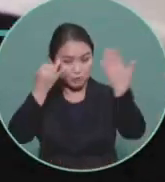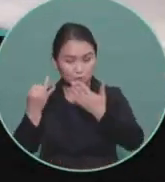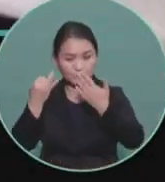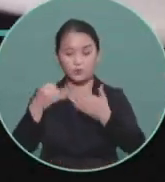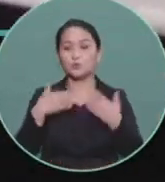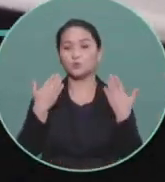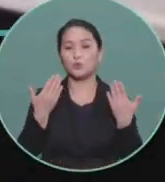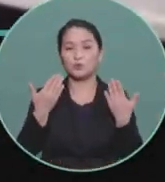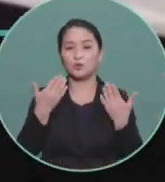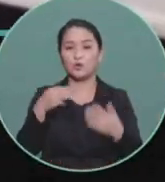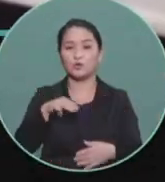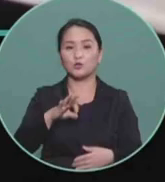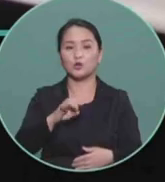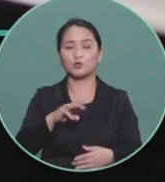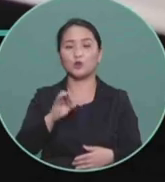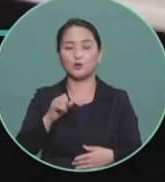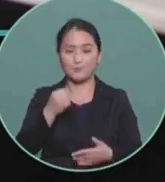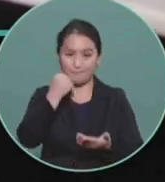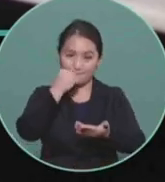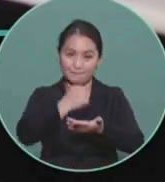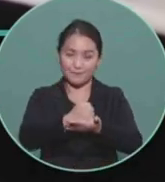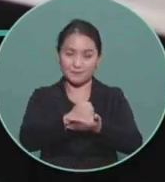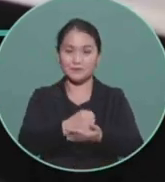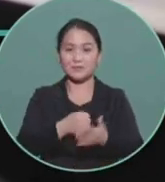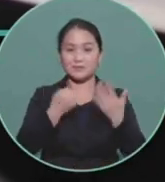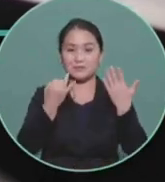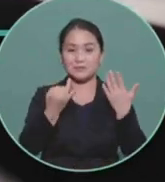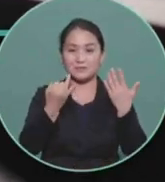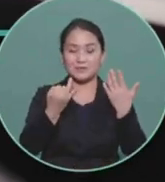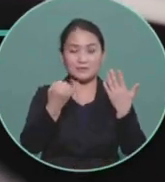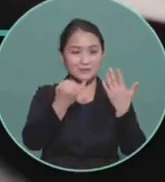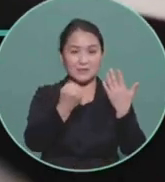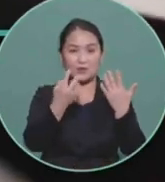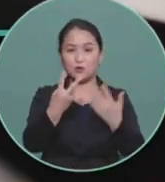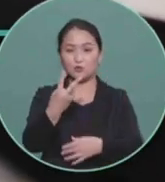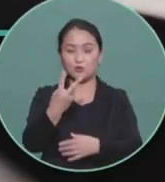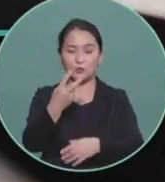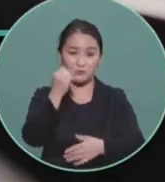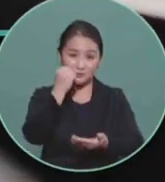засгийн газрын хурлаар тогтоол батлагдаж 62 дугаар тогтоол